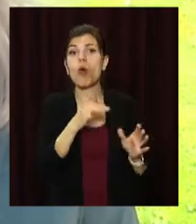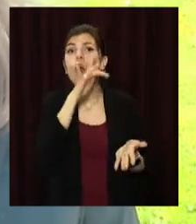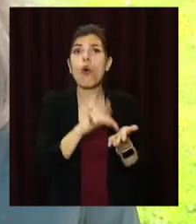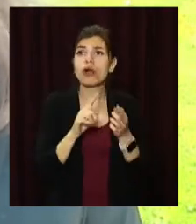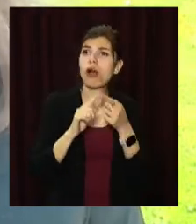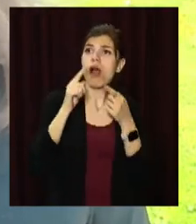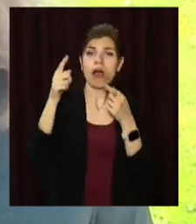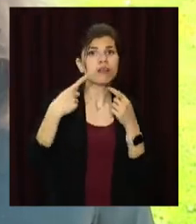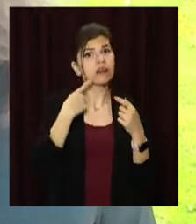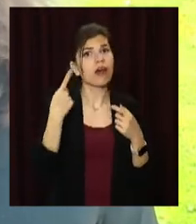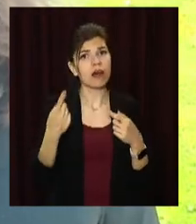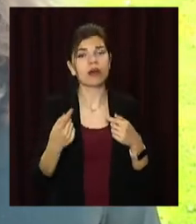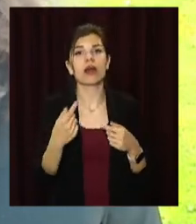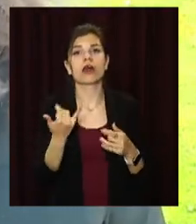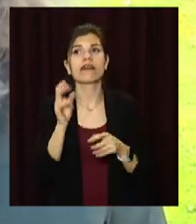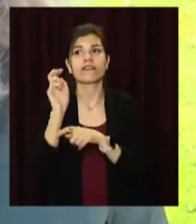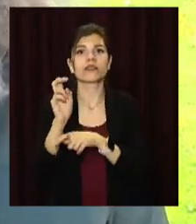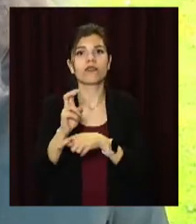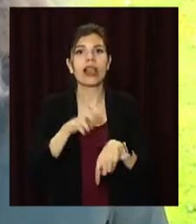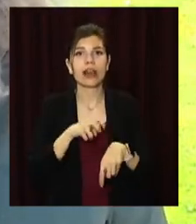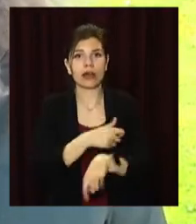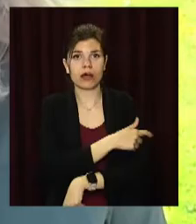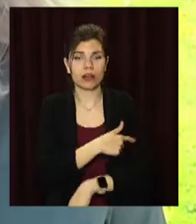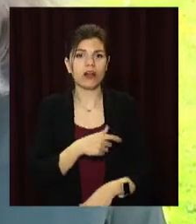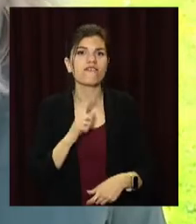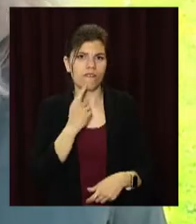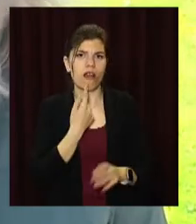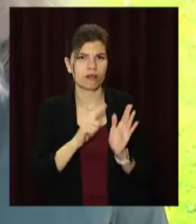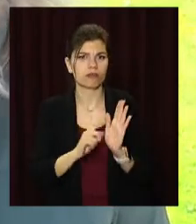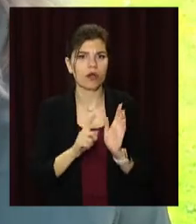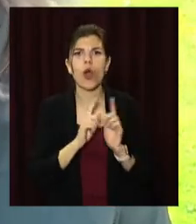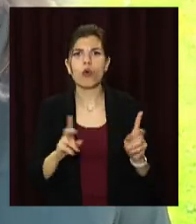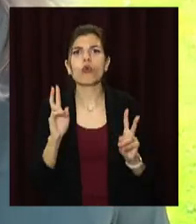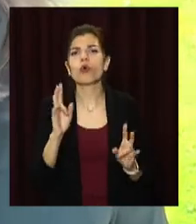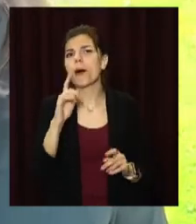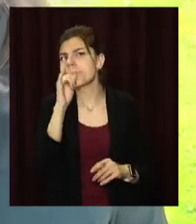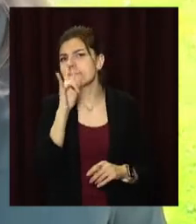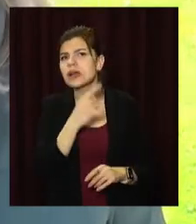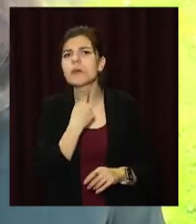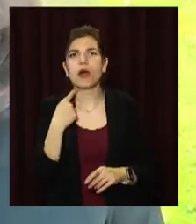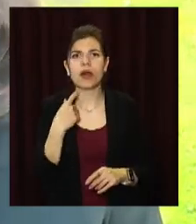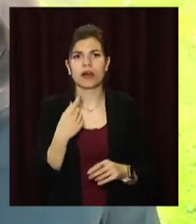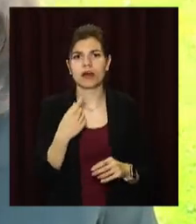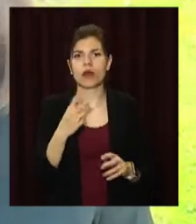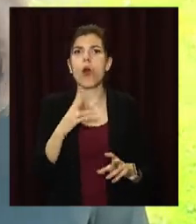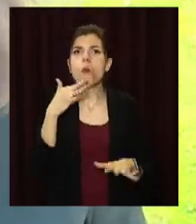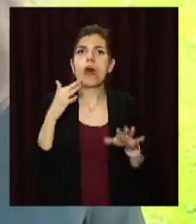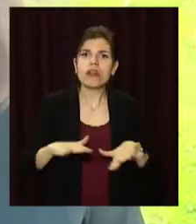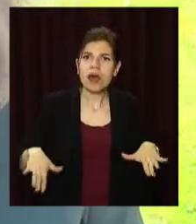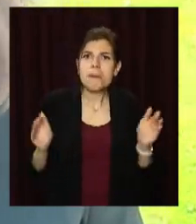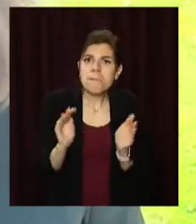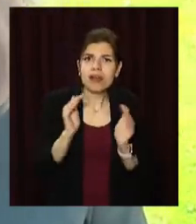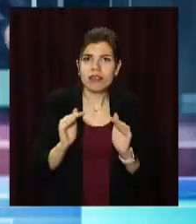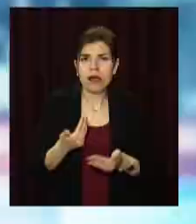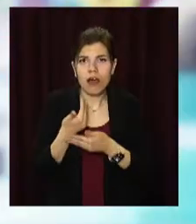міста далеко, і відвідувати лікарню важко, особливо малозабезпеченим сім'ям та багатодітним, з маленькими